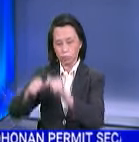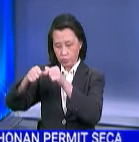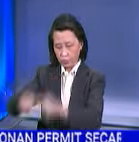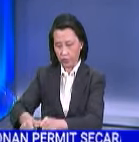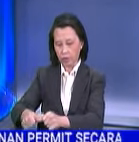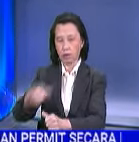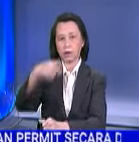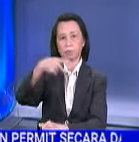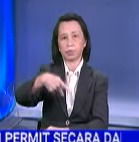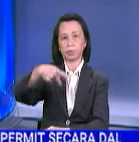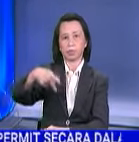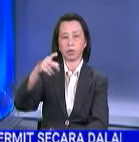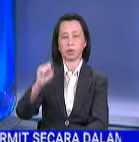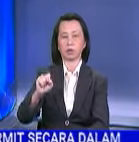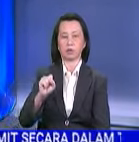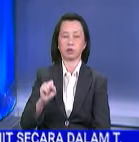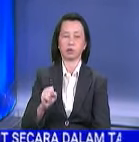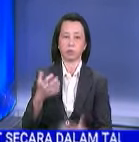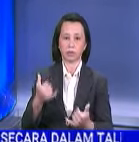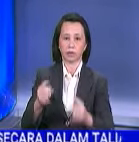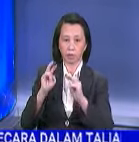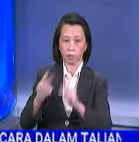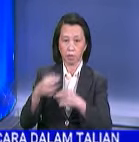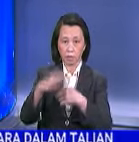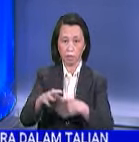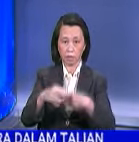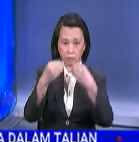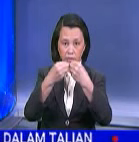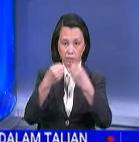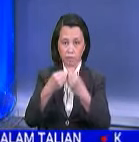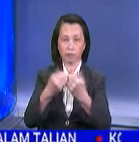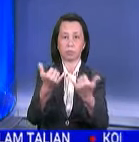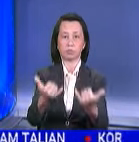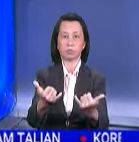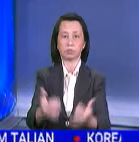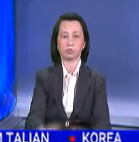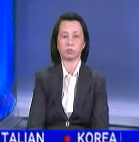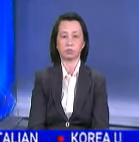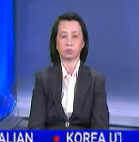91 PPS. Kita saksikan statistik banjir semasa.